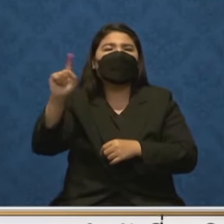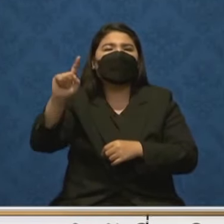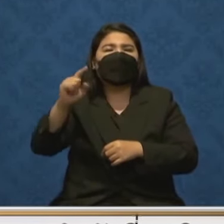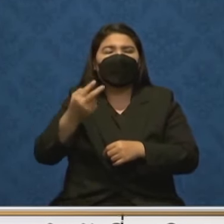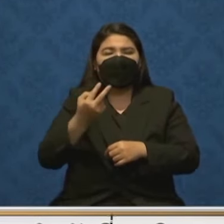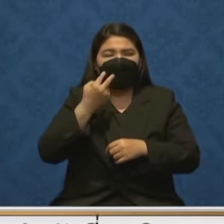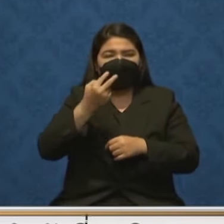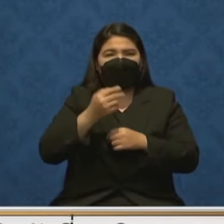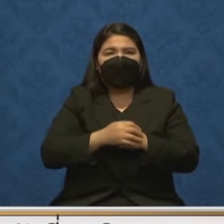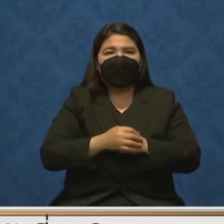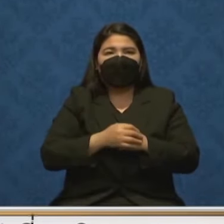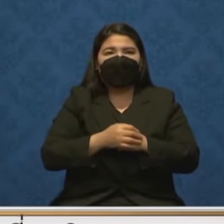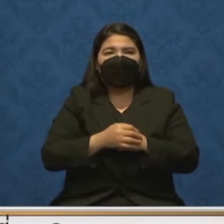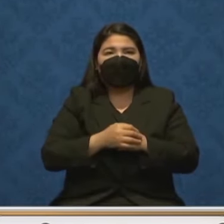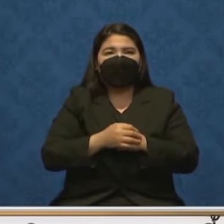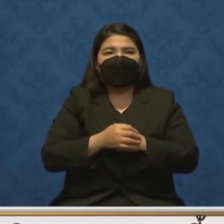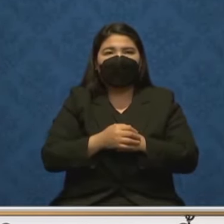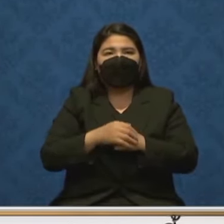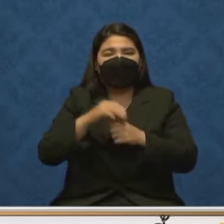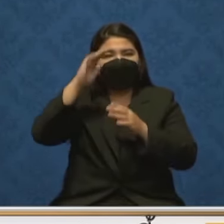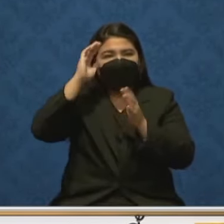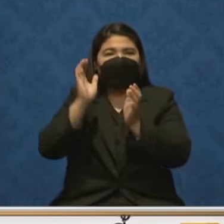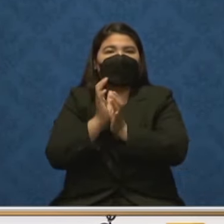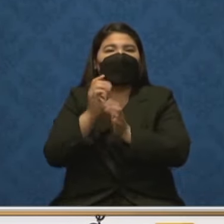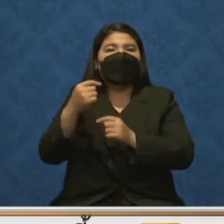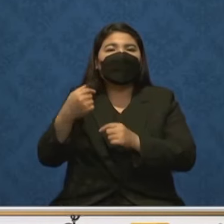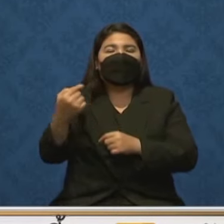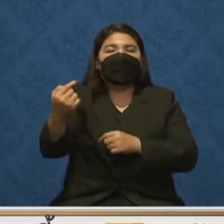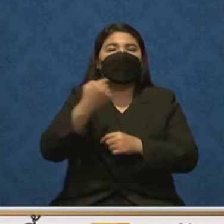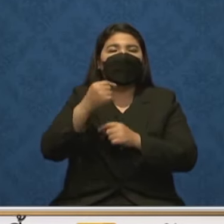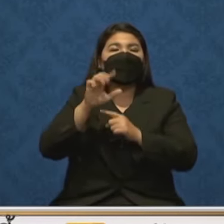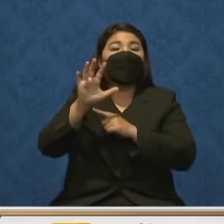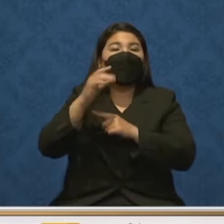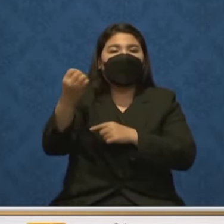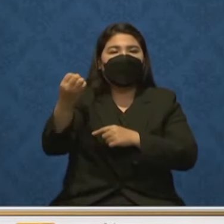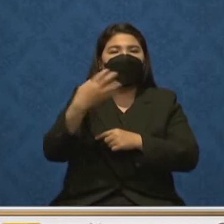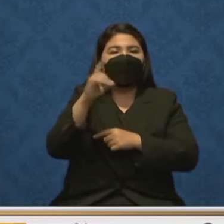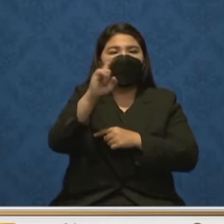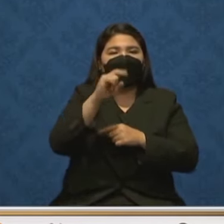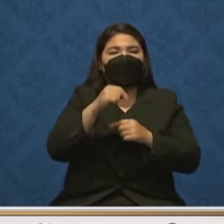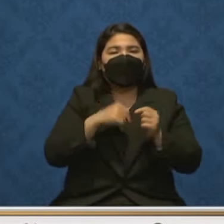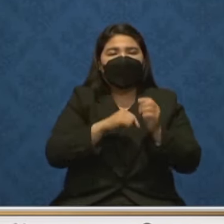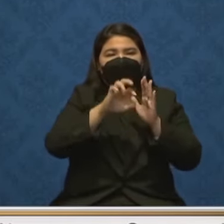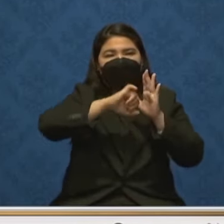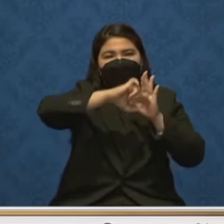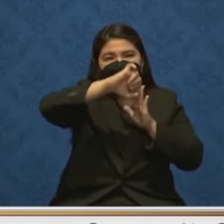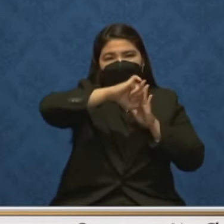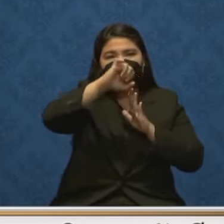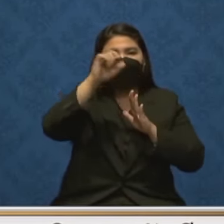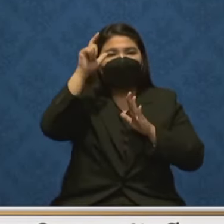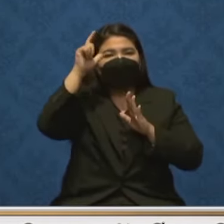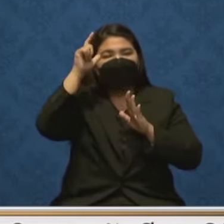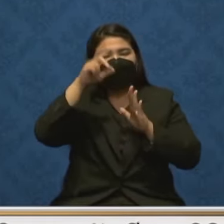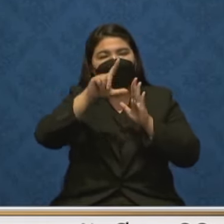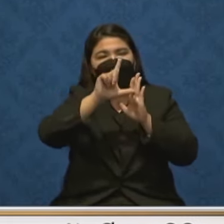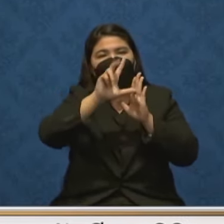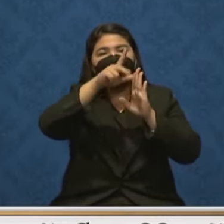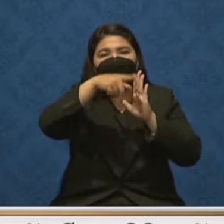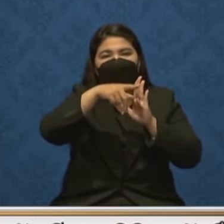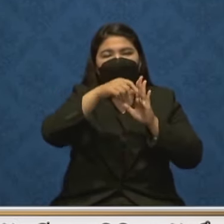ล่าสุดนี้ค่ะคำสั่งของตำรวจภูธรภาค 5นะคะสั่งให้ตำรวจเชียงใหม่ให้ตำรวจลำปางค่ะปลูกหัวไชเท้า